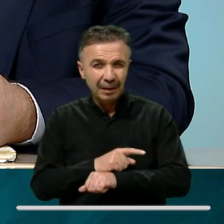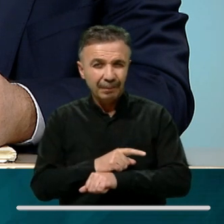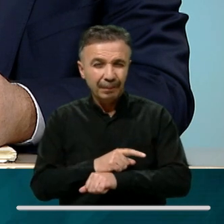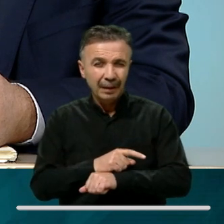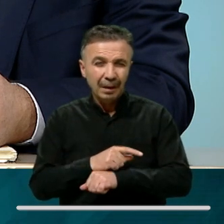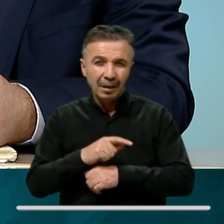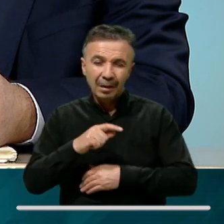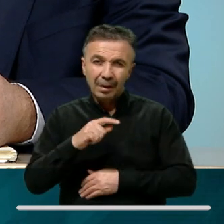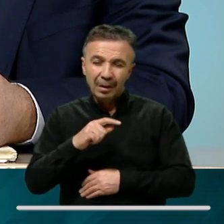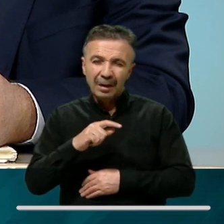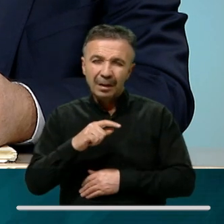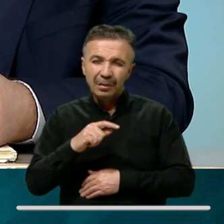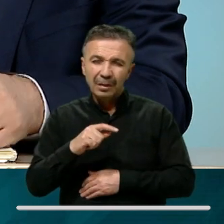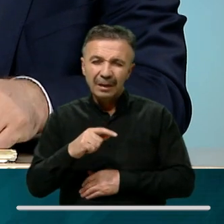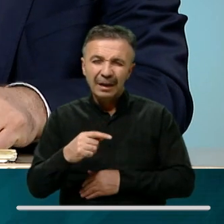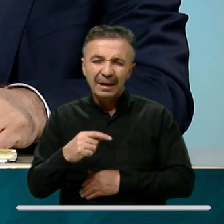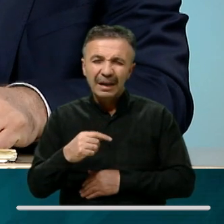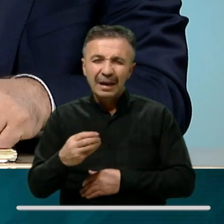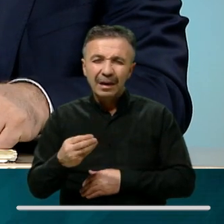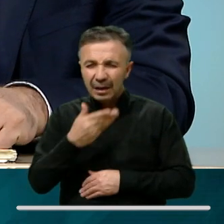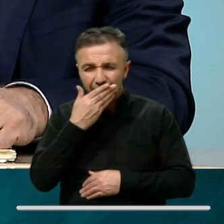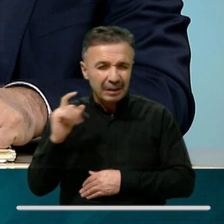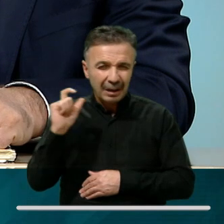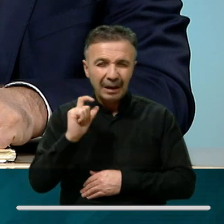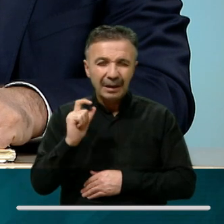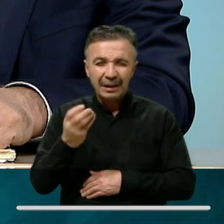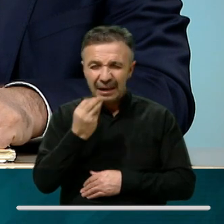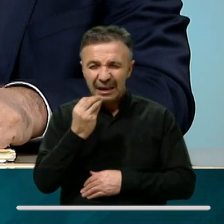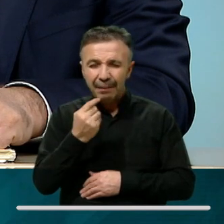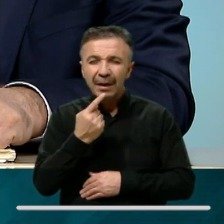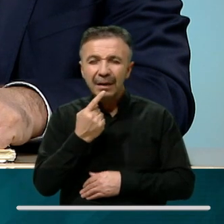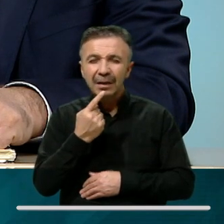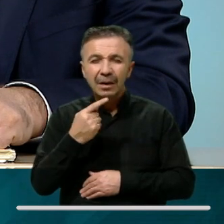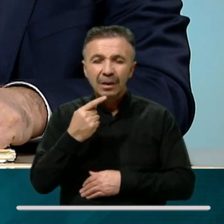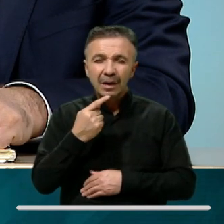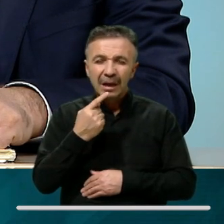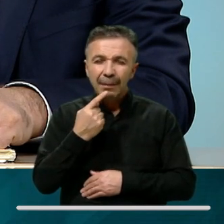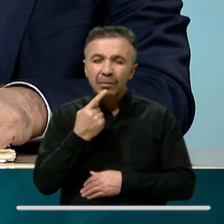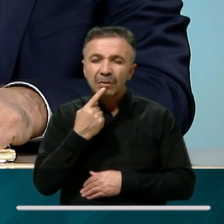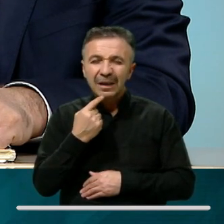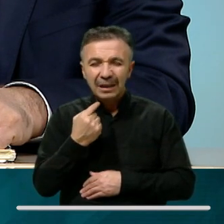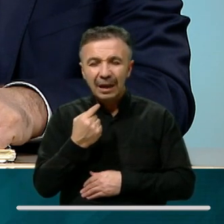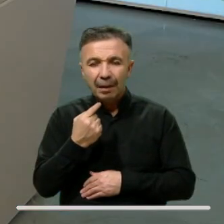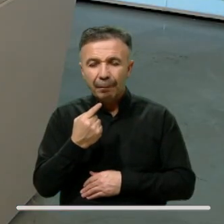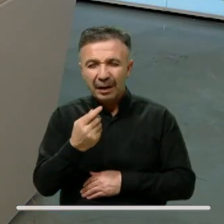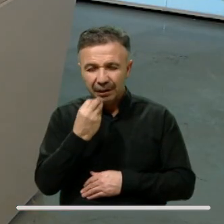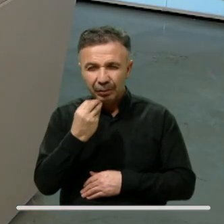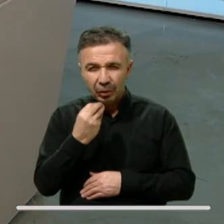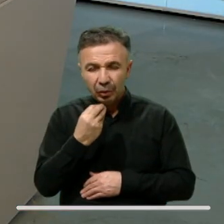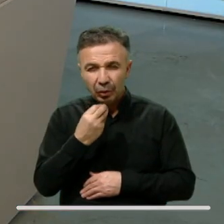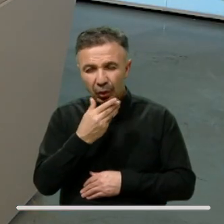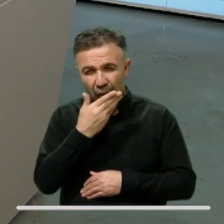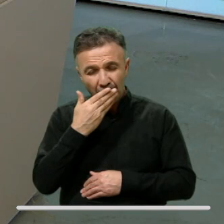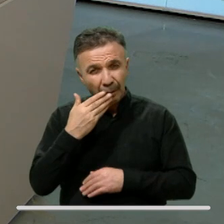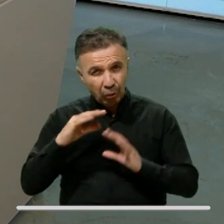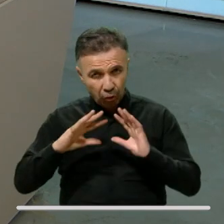yemeğin tuzunu Ramazan ayında diline değdirirsen oruç bozulmaz diye, yani tükürüyordum. Yani. Bunu